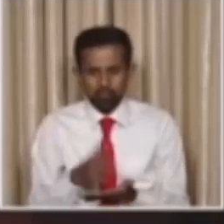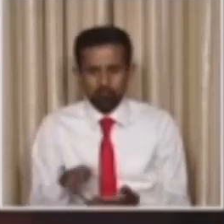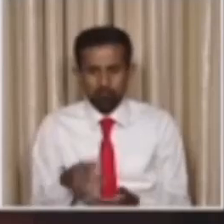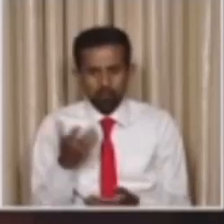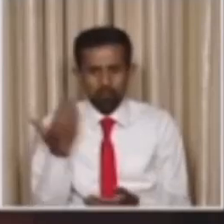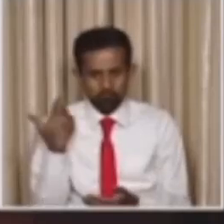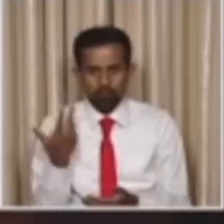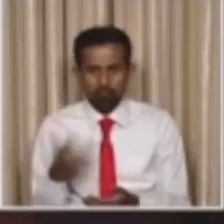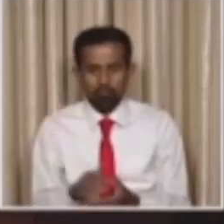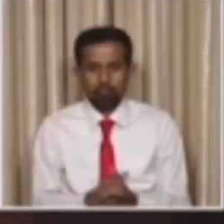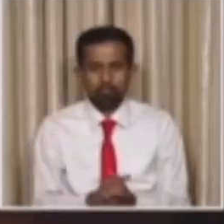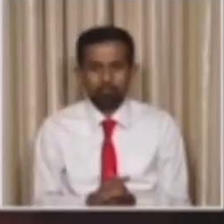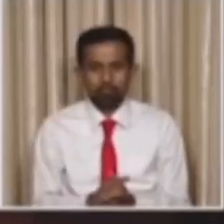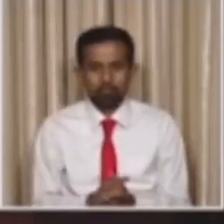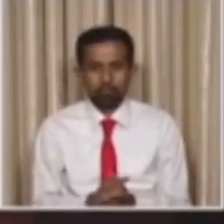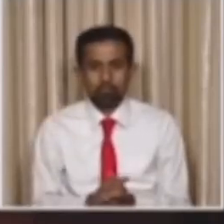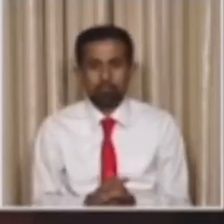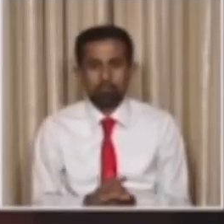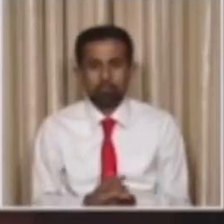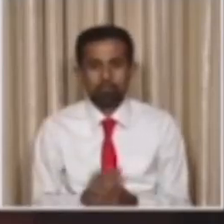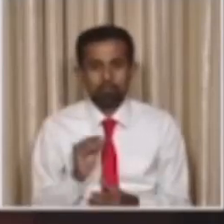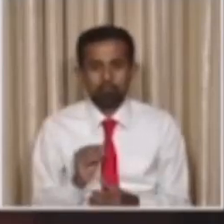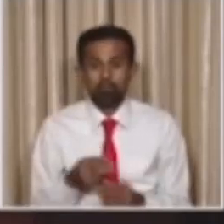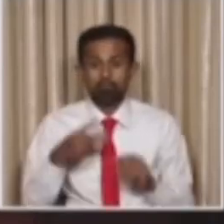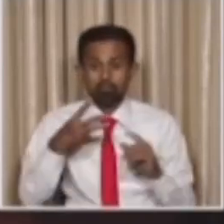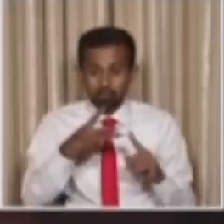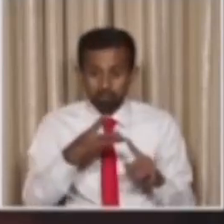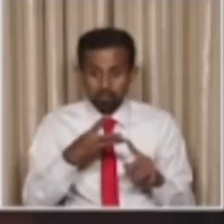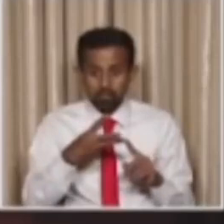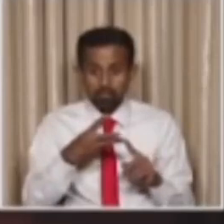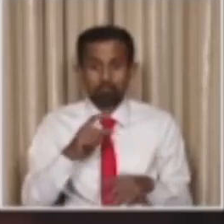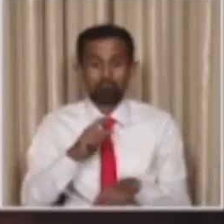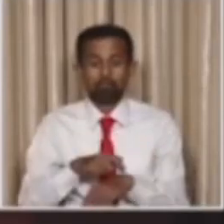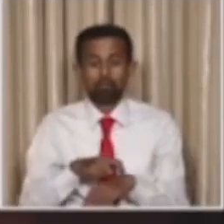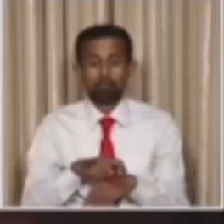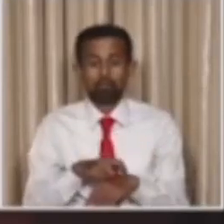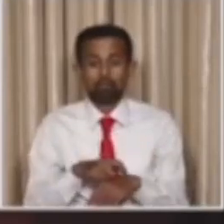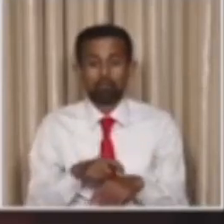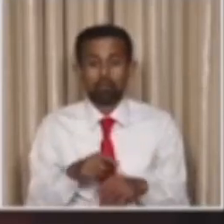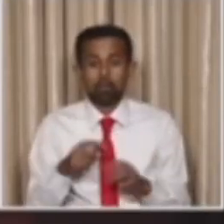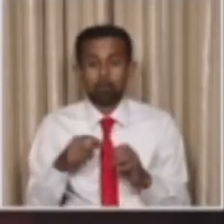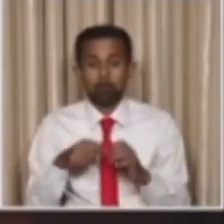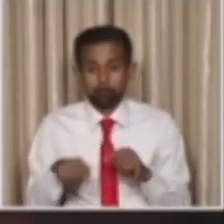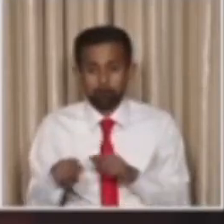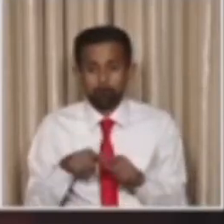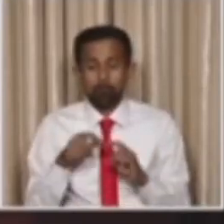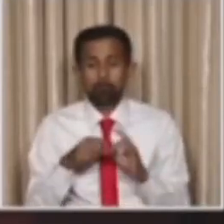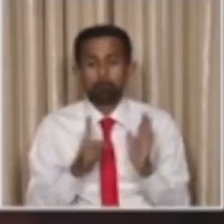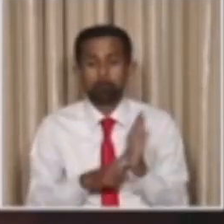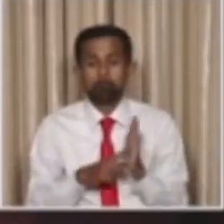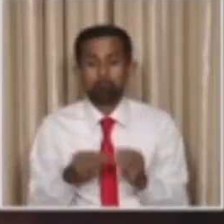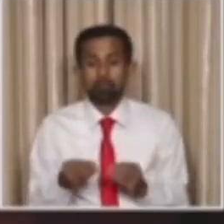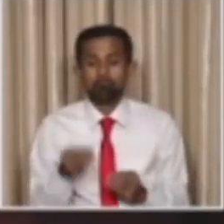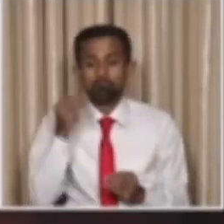තිබුණා. එසේ තිබියදී තෙවන වරට ජනතාව මත බරපටවමින් මෙලෙස විදුලි බිල ඉහළ